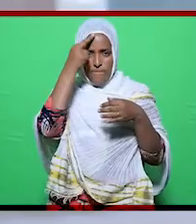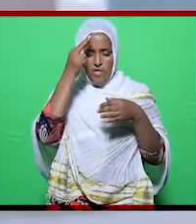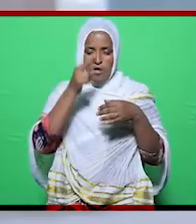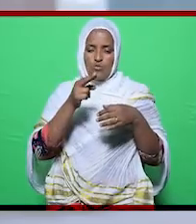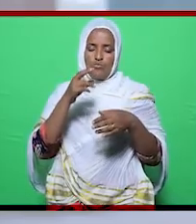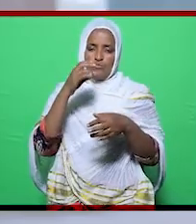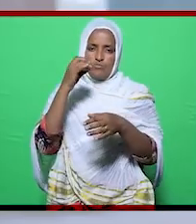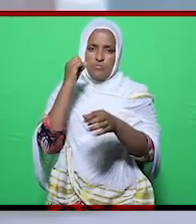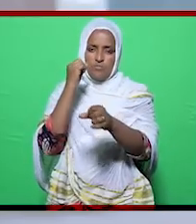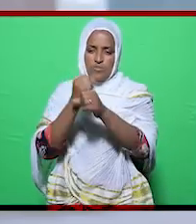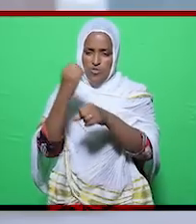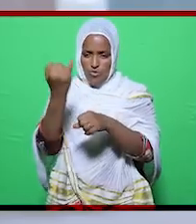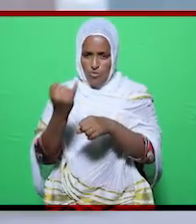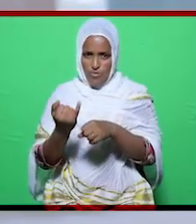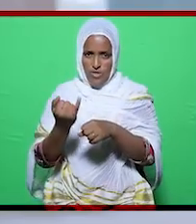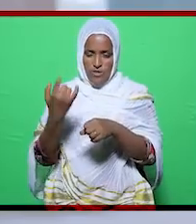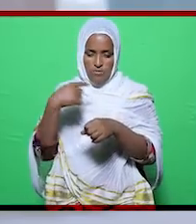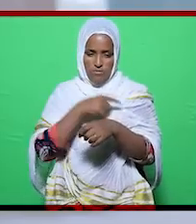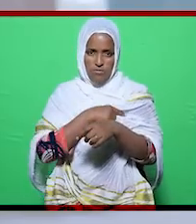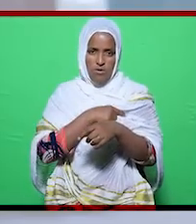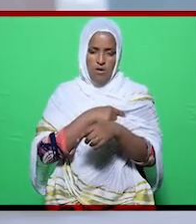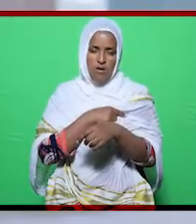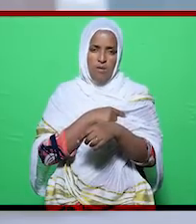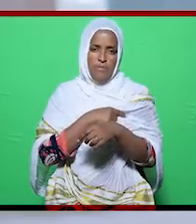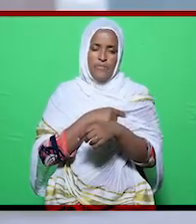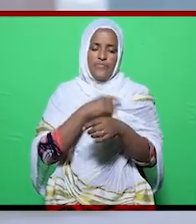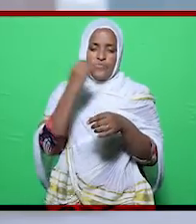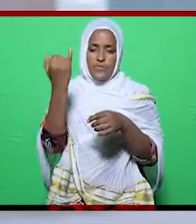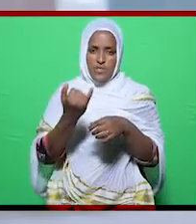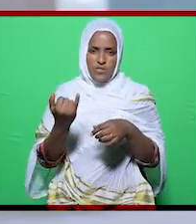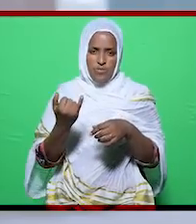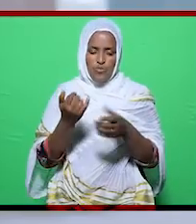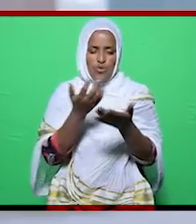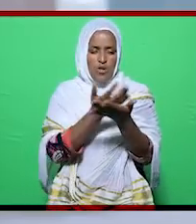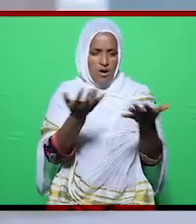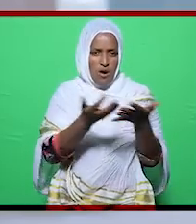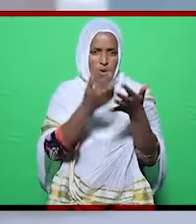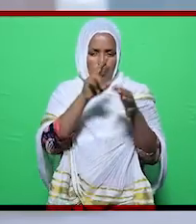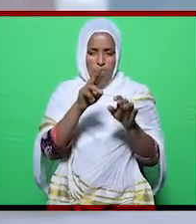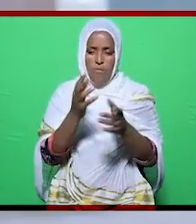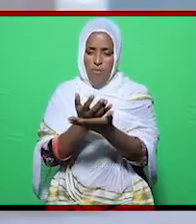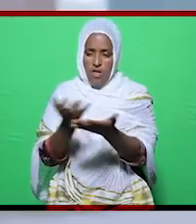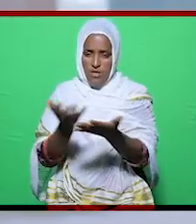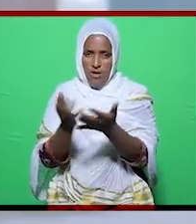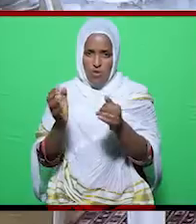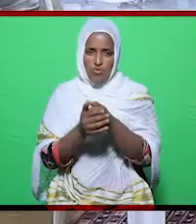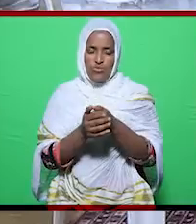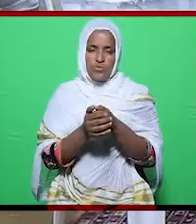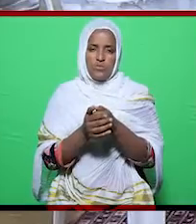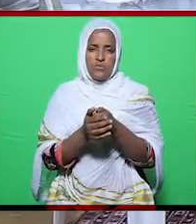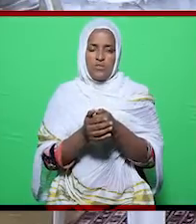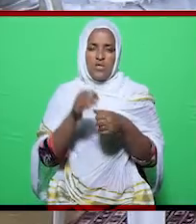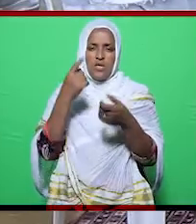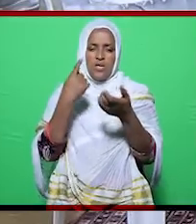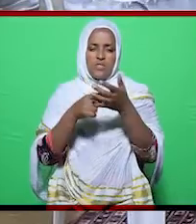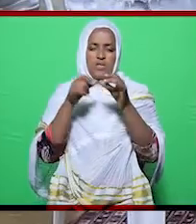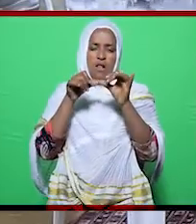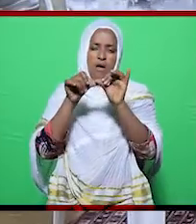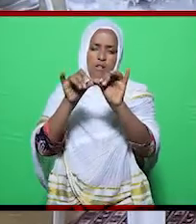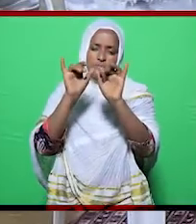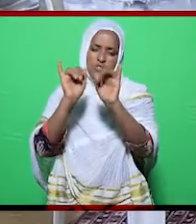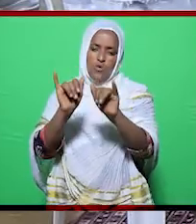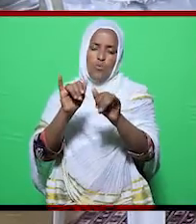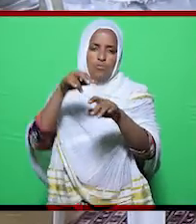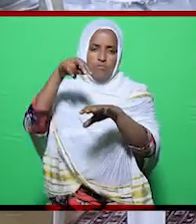ከዛ ሲያረጅ ምንድነው እናደርገው? ይሄ የሁሉም ሰው ጥያቄ ይመስለኛል። አብዛኞቻችን ይሄንን አናውቀውም። ምክንያቱም